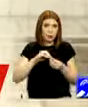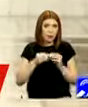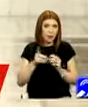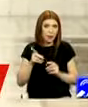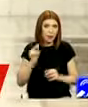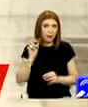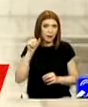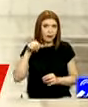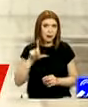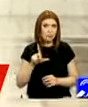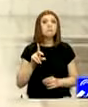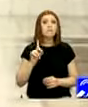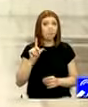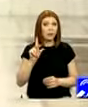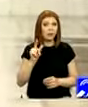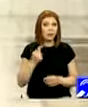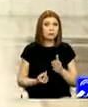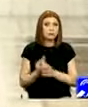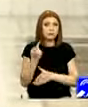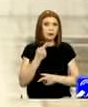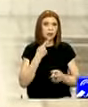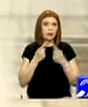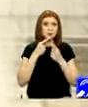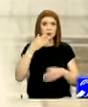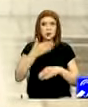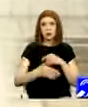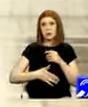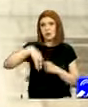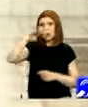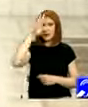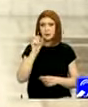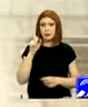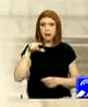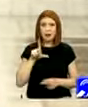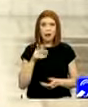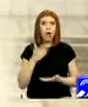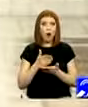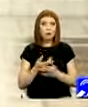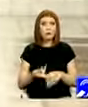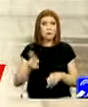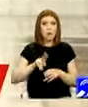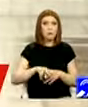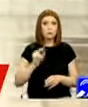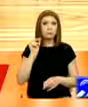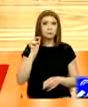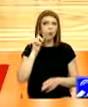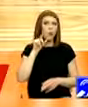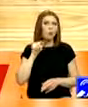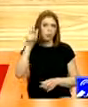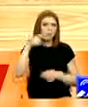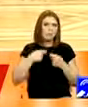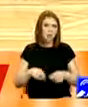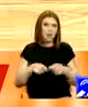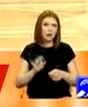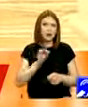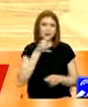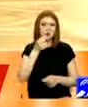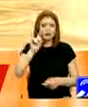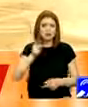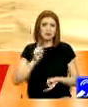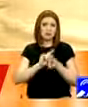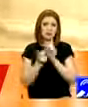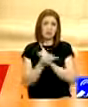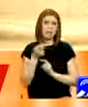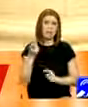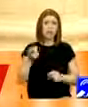gogosita dau apărut ceva discutii ultimele zile în Partidul Național Liberal au fost la multi ani liberali care au spus ca trebuie sa fie estimat Florin